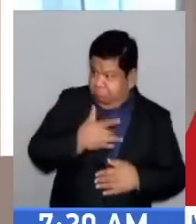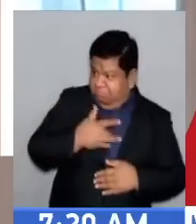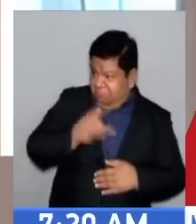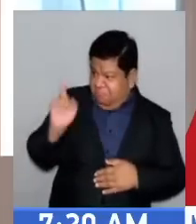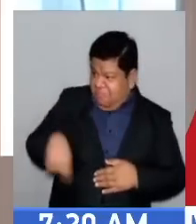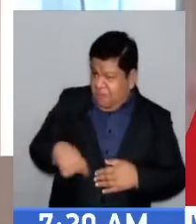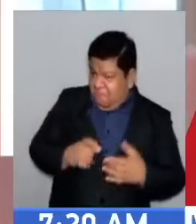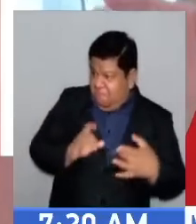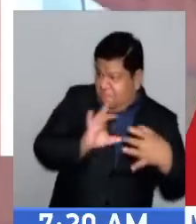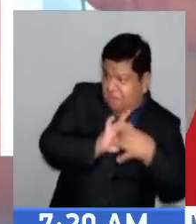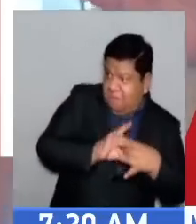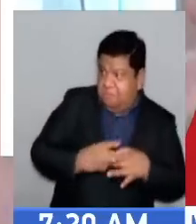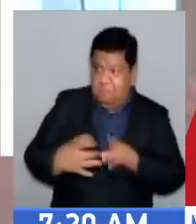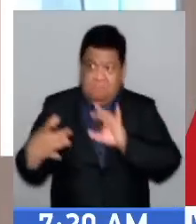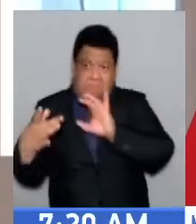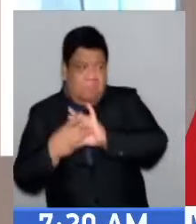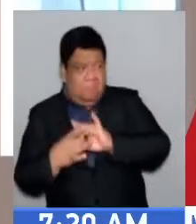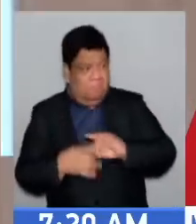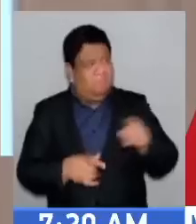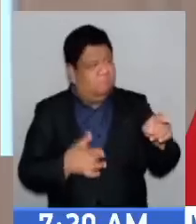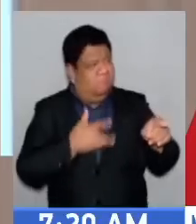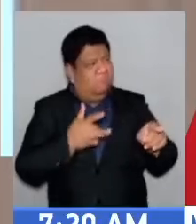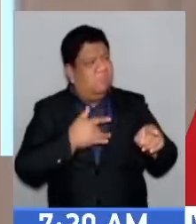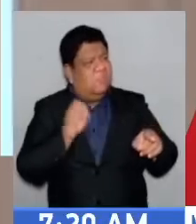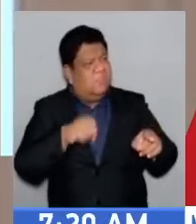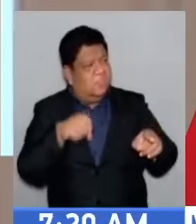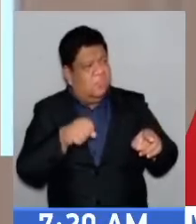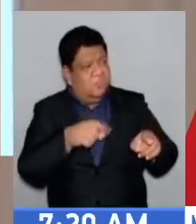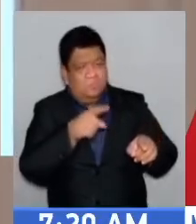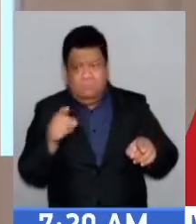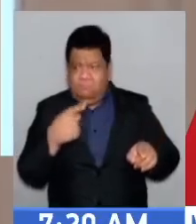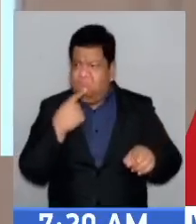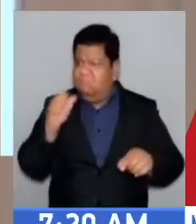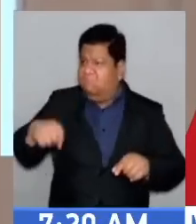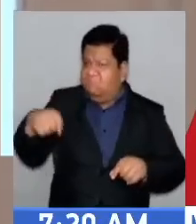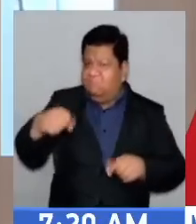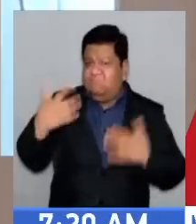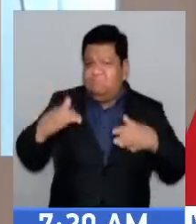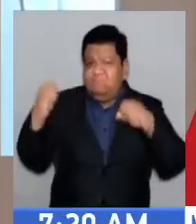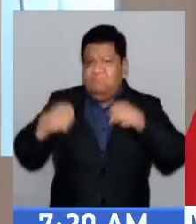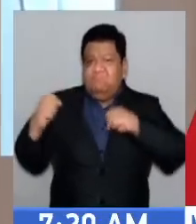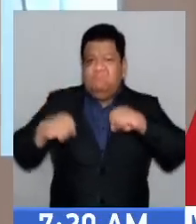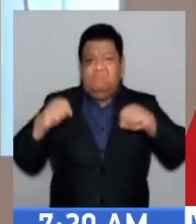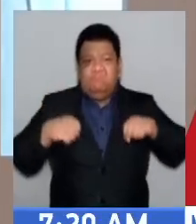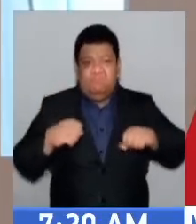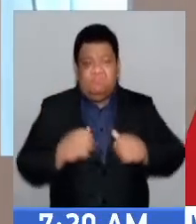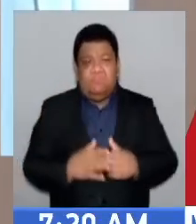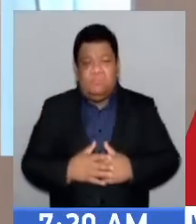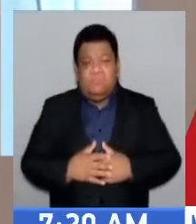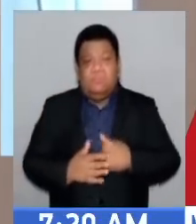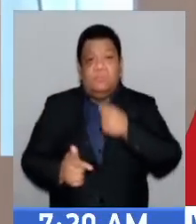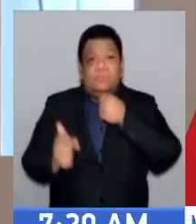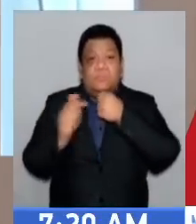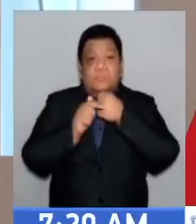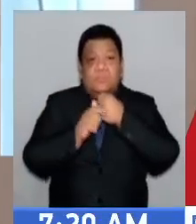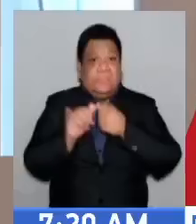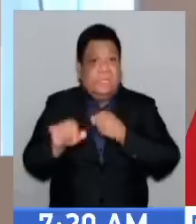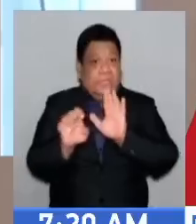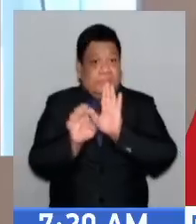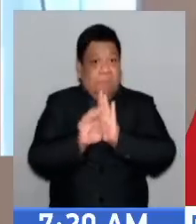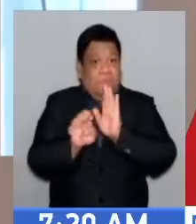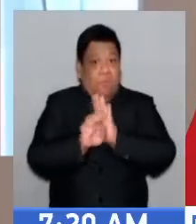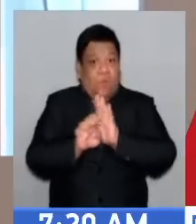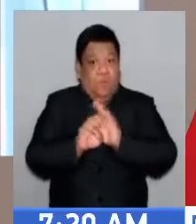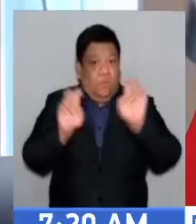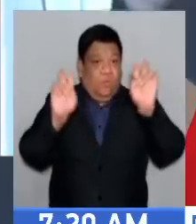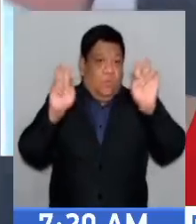don't you? And unanimously, they say yes. Ang halimbawang tinukoy ng Pangulo na Cold War ay tungkol sa